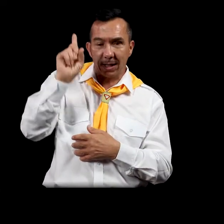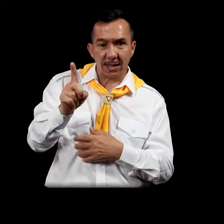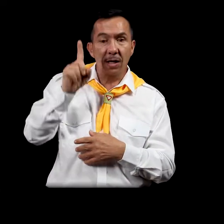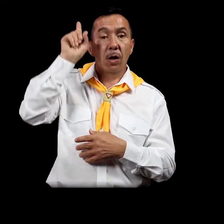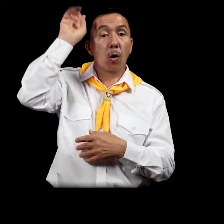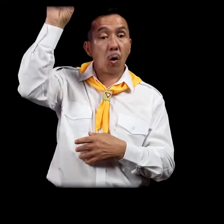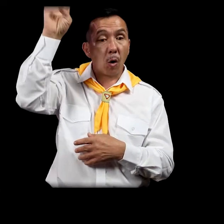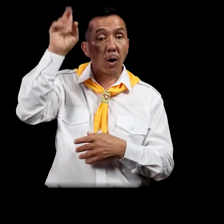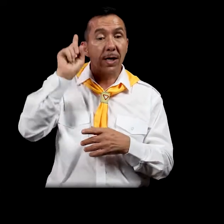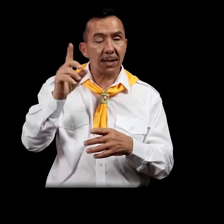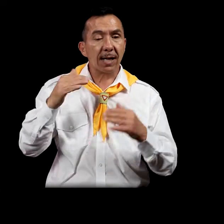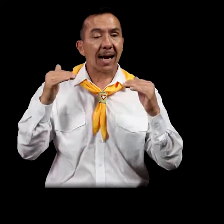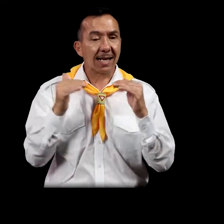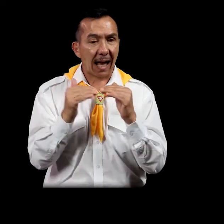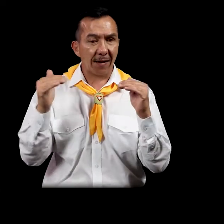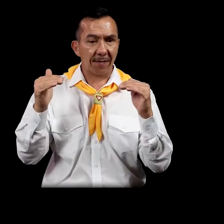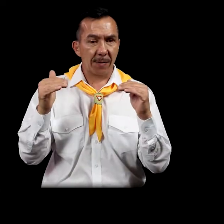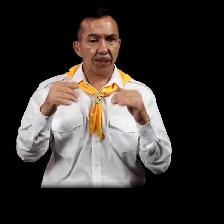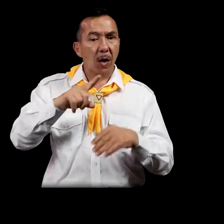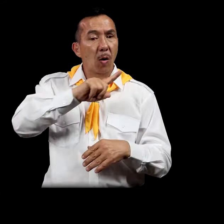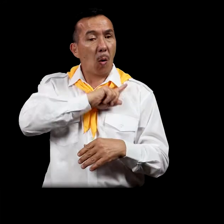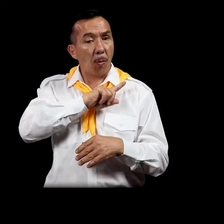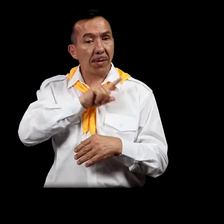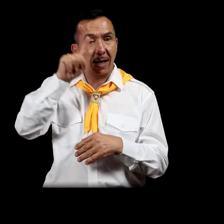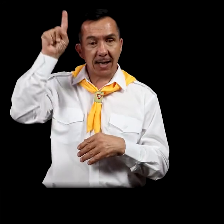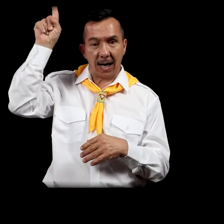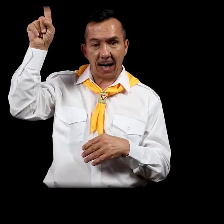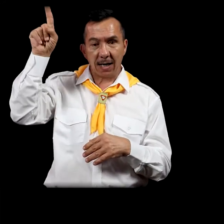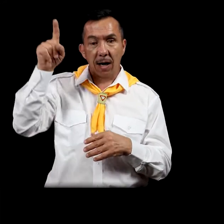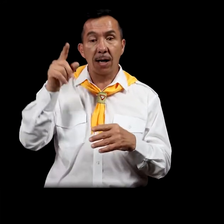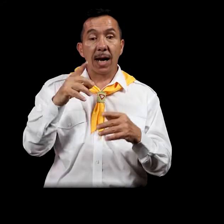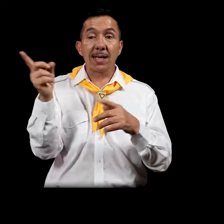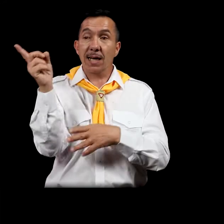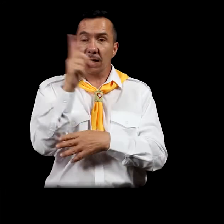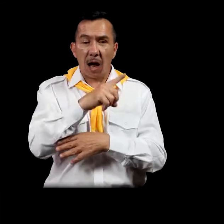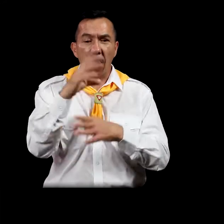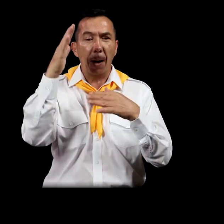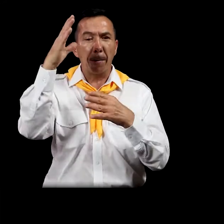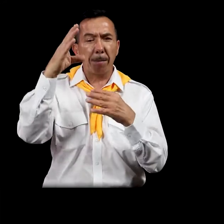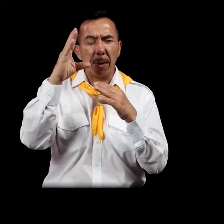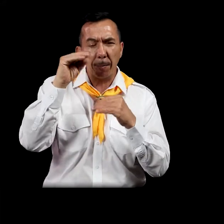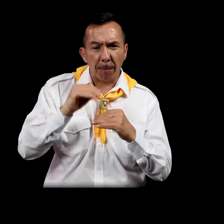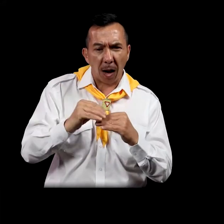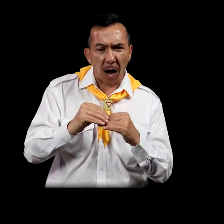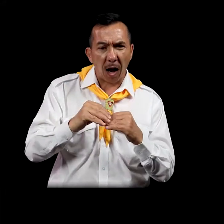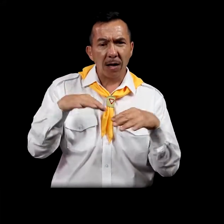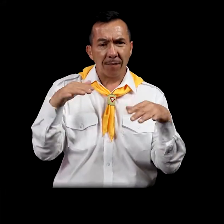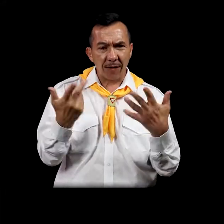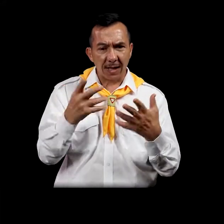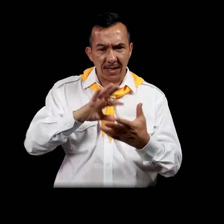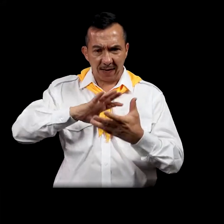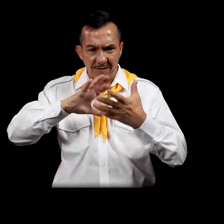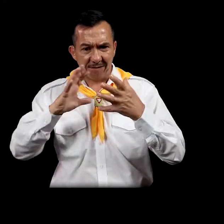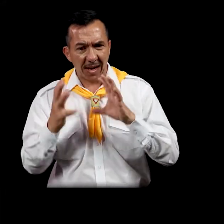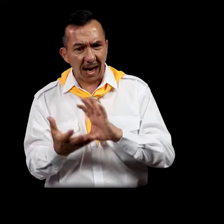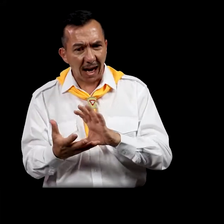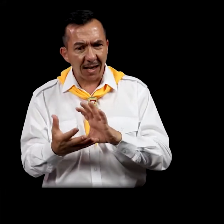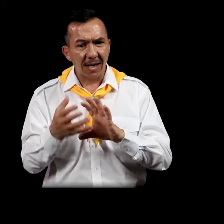is regverdig, omdat hy 'n dag bepaal het wanneer hy die wêreld